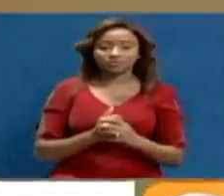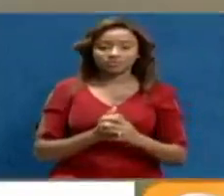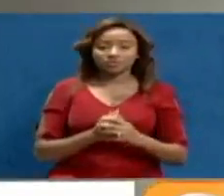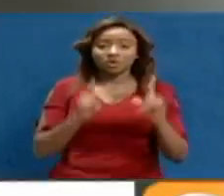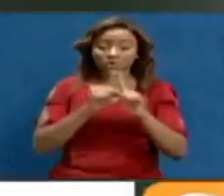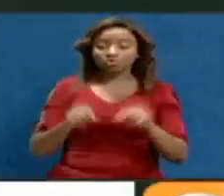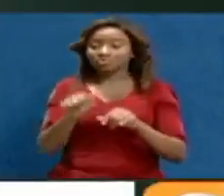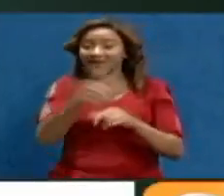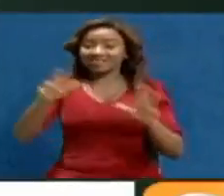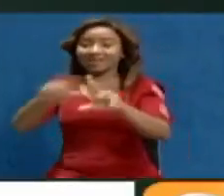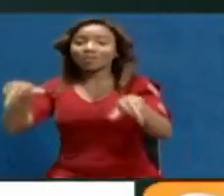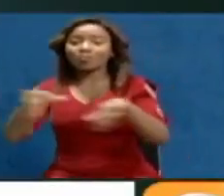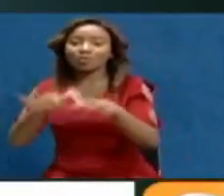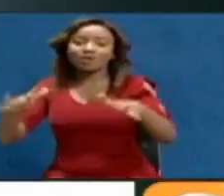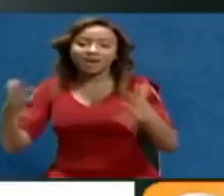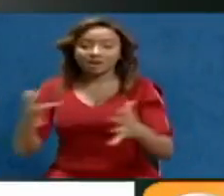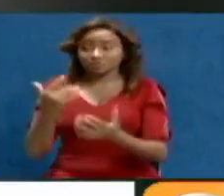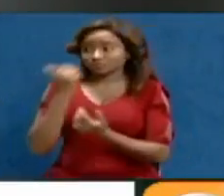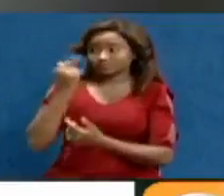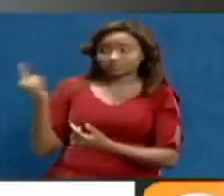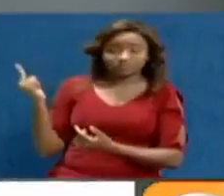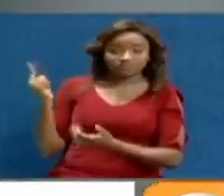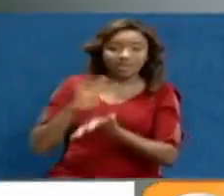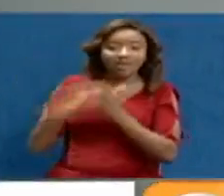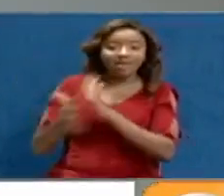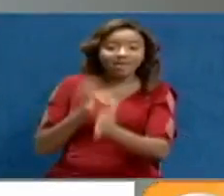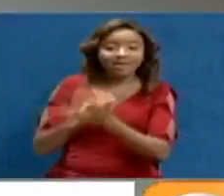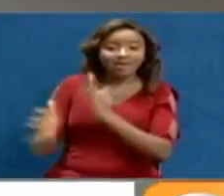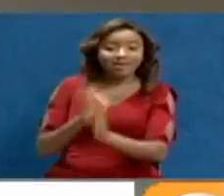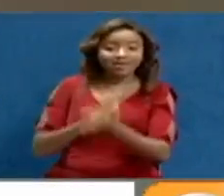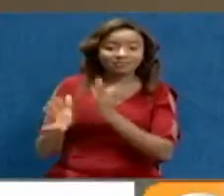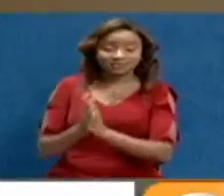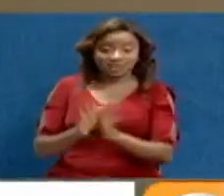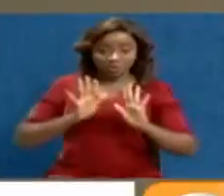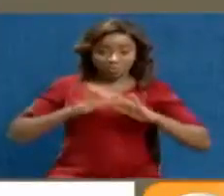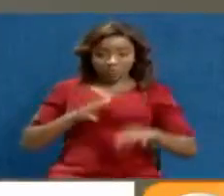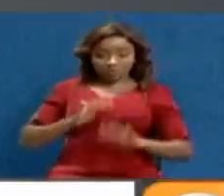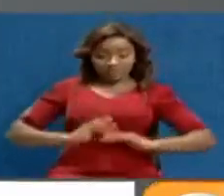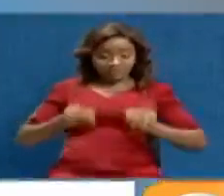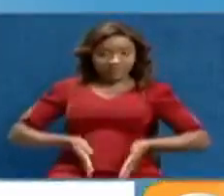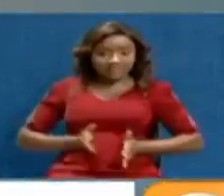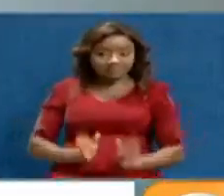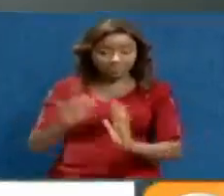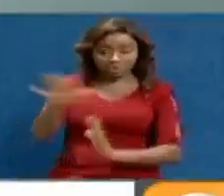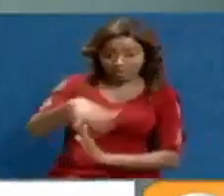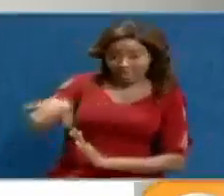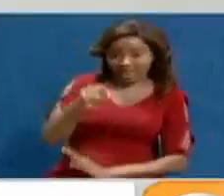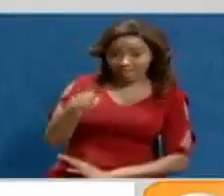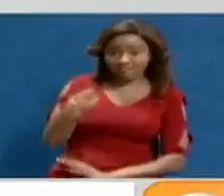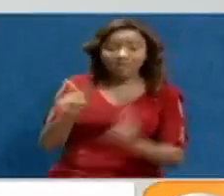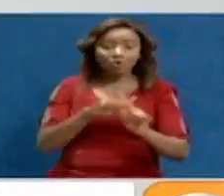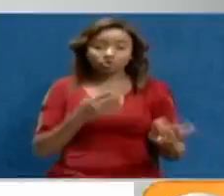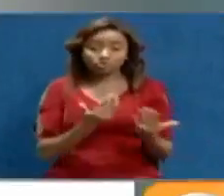na kwenye wodi nyingine vitanda vipweke upande wa jengo la kujifungua kina mama, sehemu inayowekwa